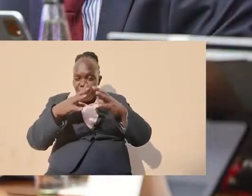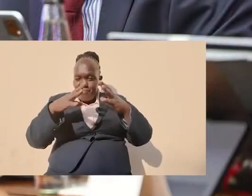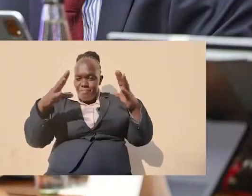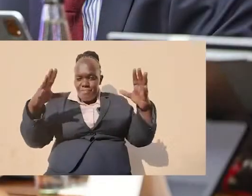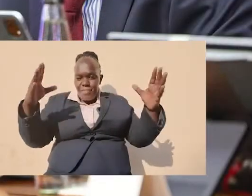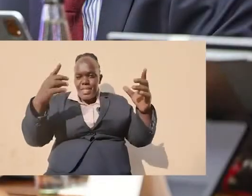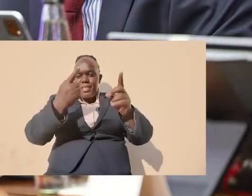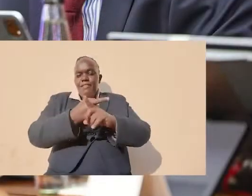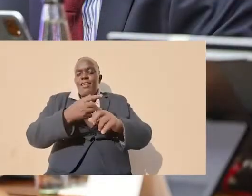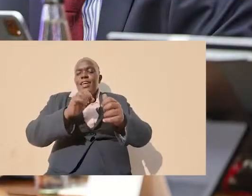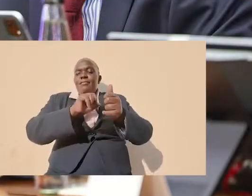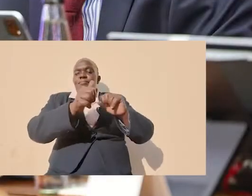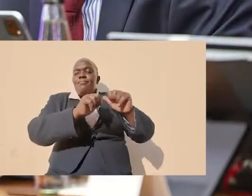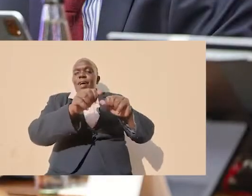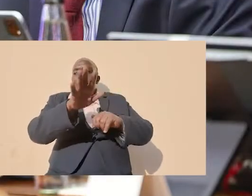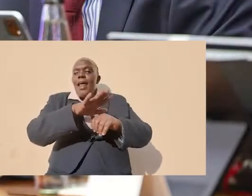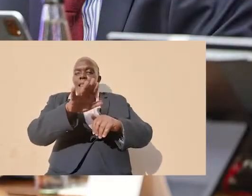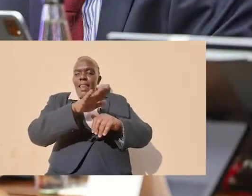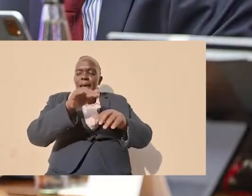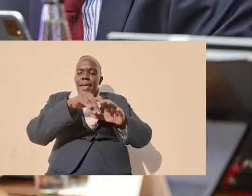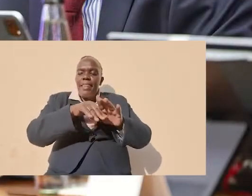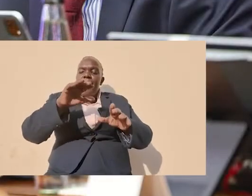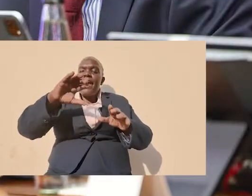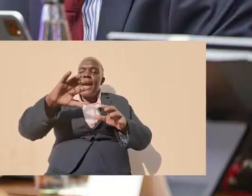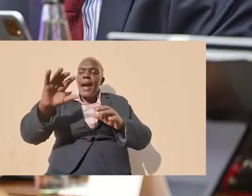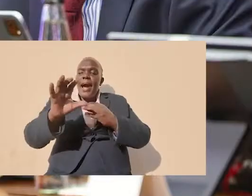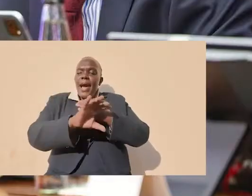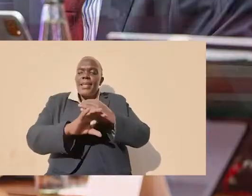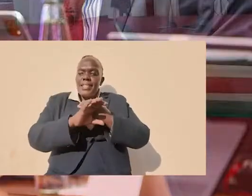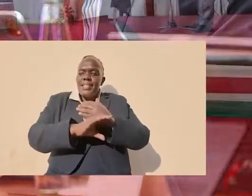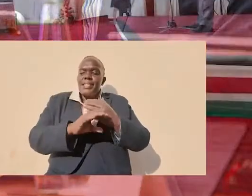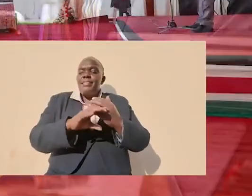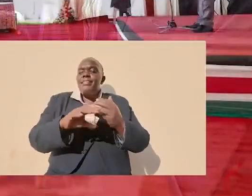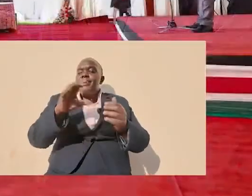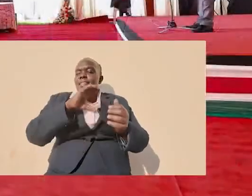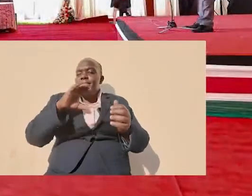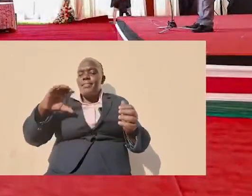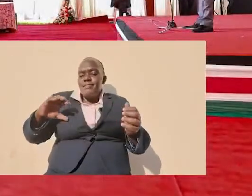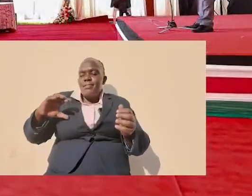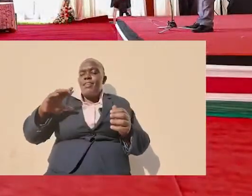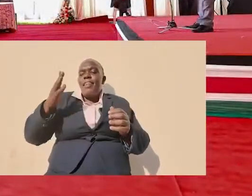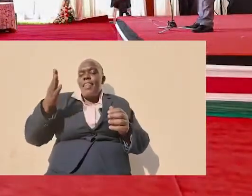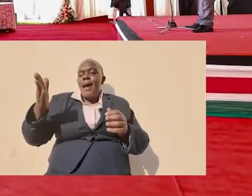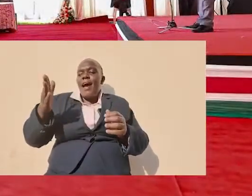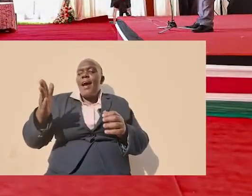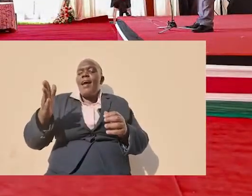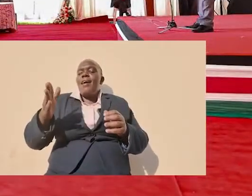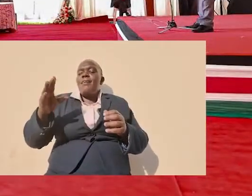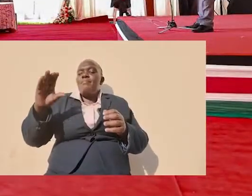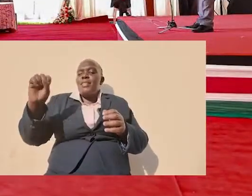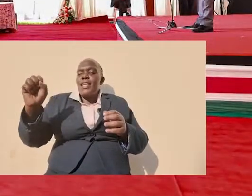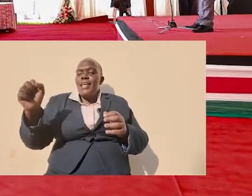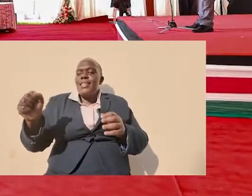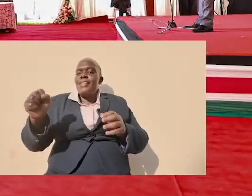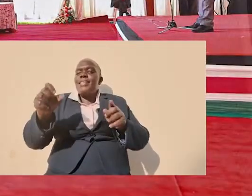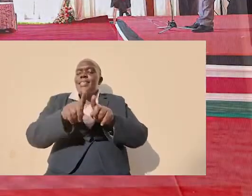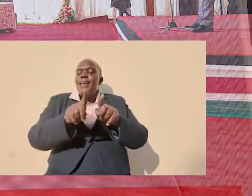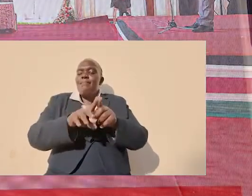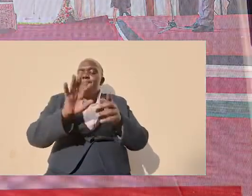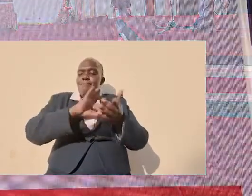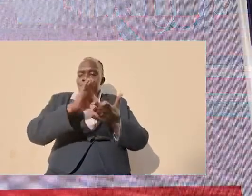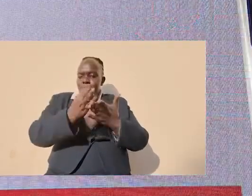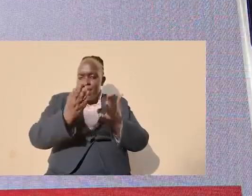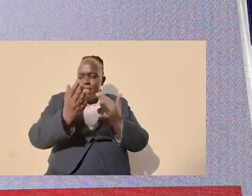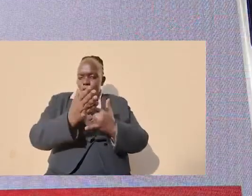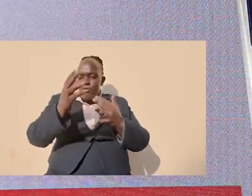wa elimu, malengo ya tabia nchi na usalama wa chakula. Pia amepitia utendaji wa mfumo wa e-Citizen, huku